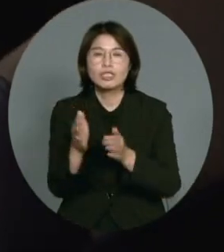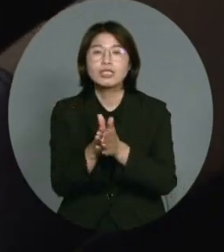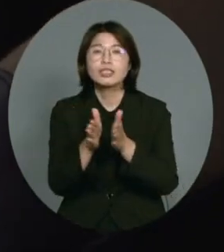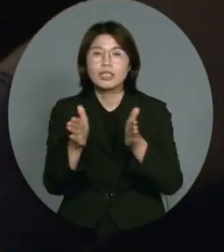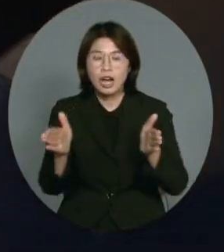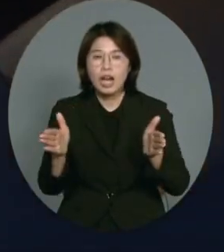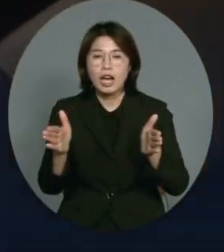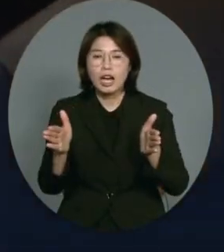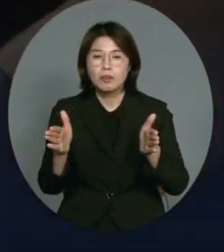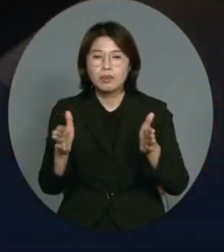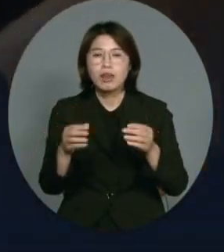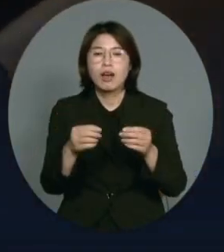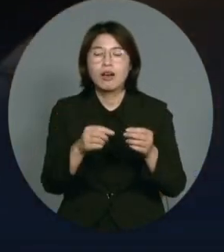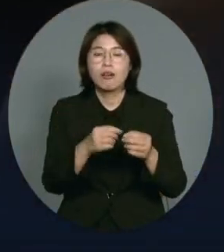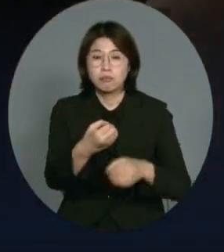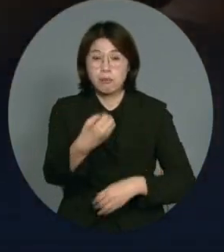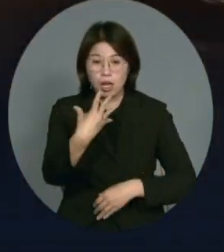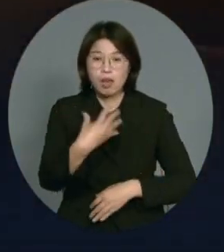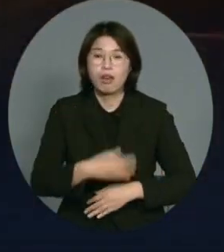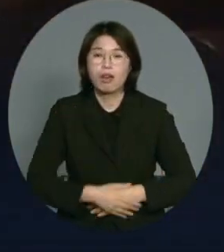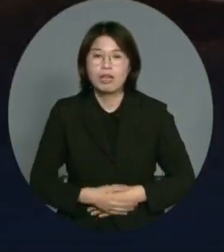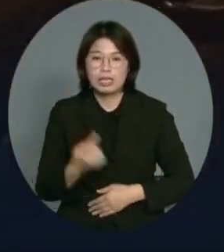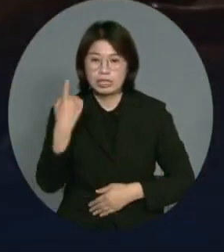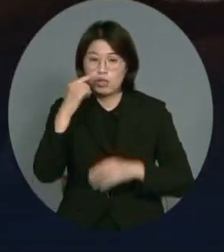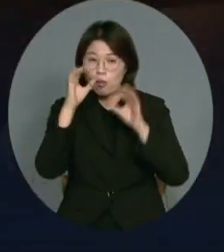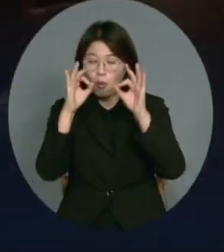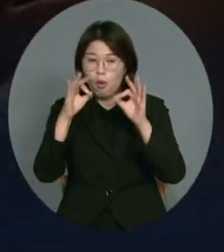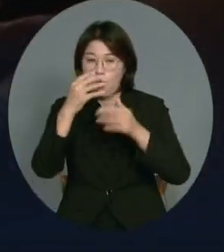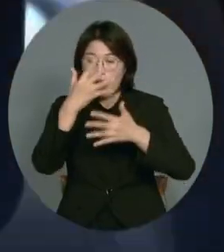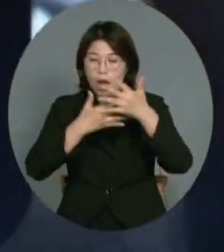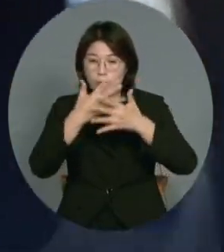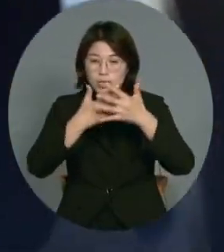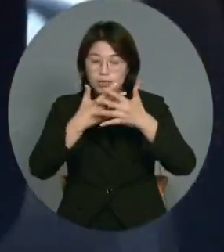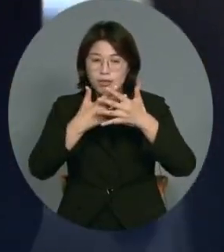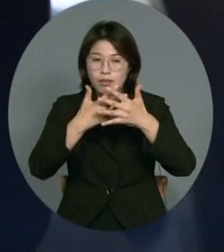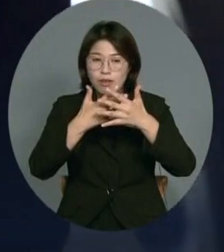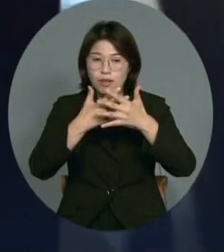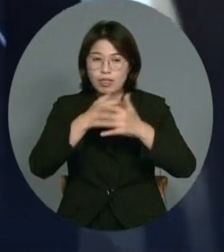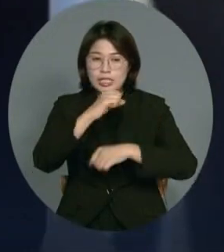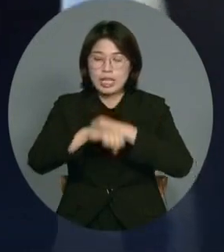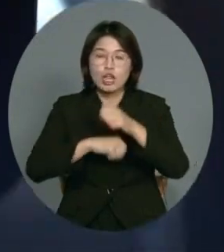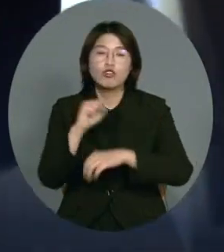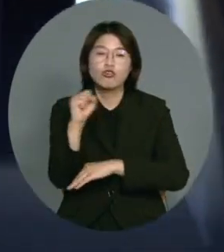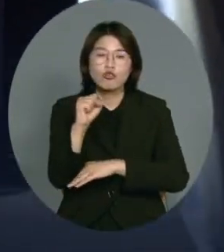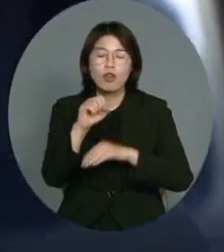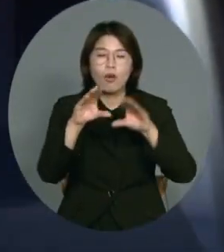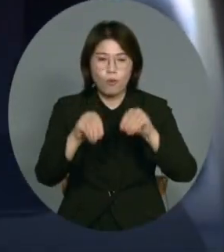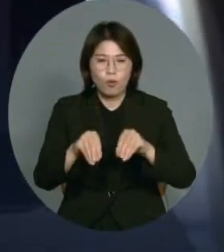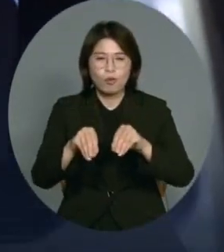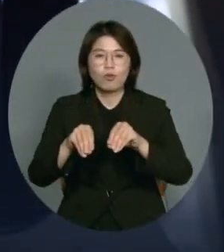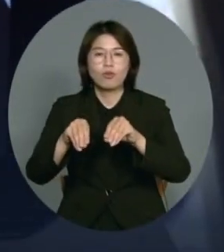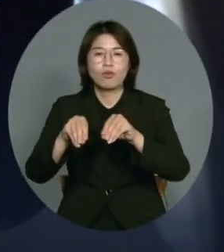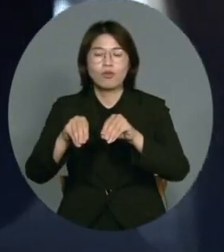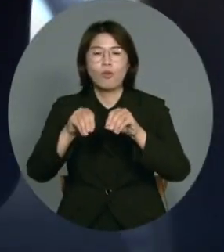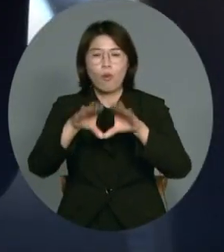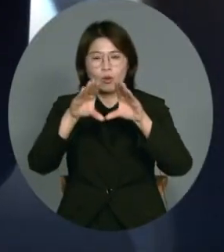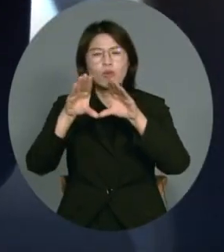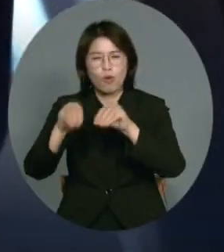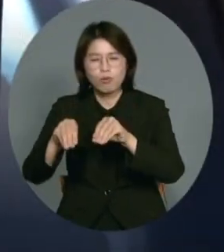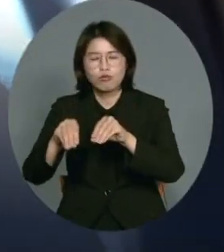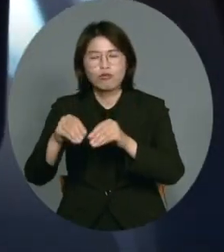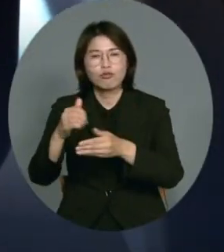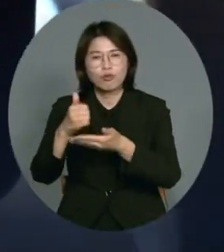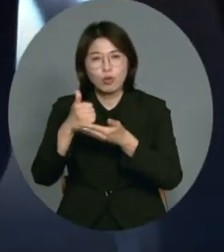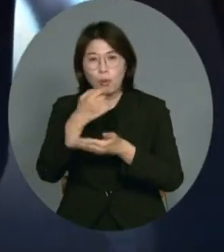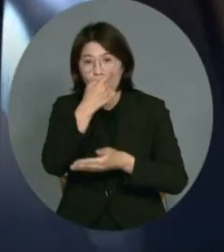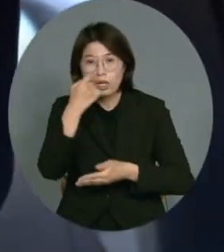자율주행 시작 때문에 이렇게 멘트가 생성이 되고요. 그리고 뒤에 보시는 AVB 화면에서 자율주행 온오프 버튼으로 승객분이 확인을 직접 하실